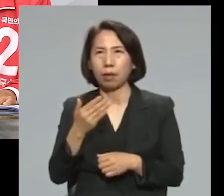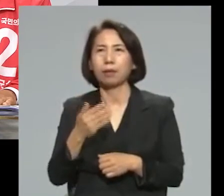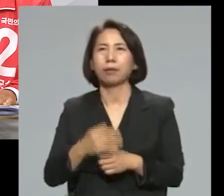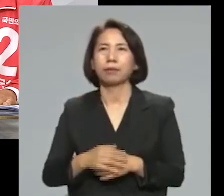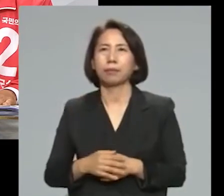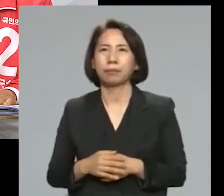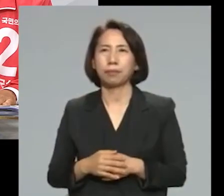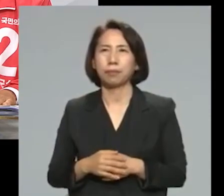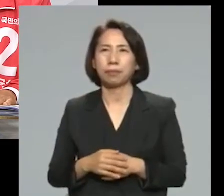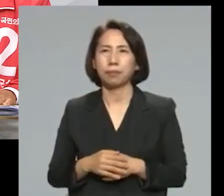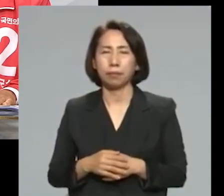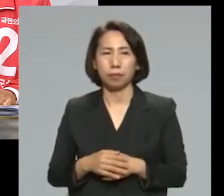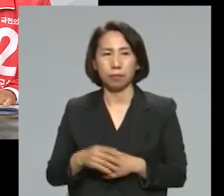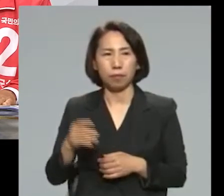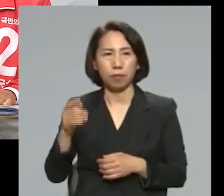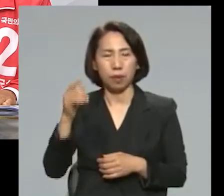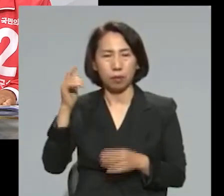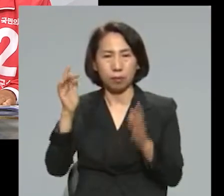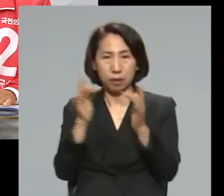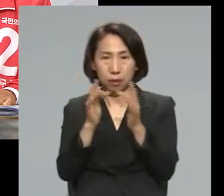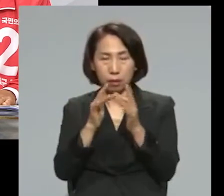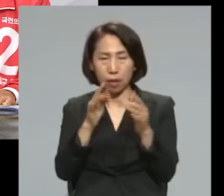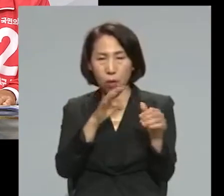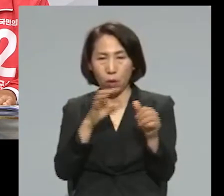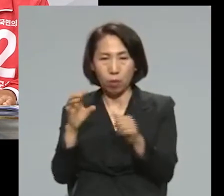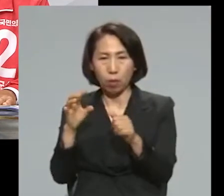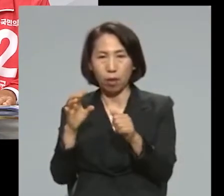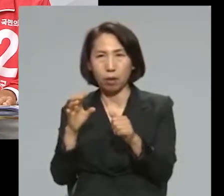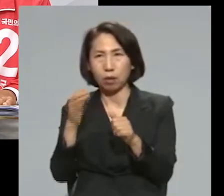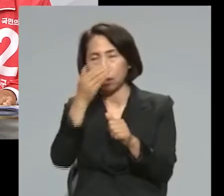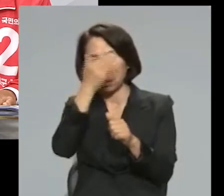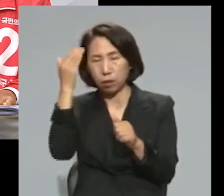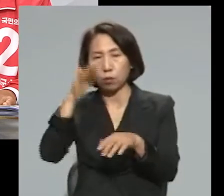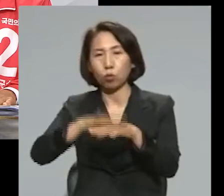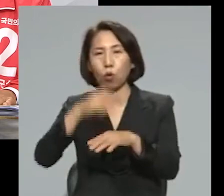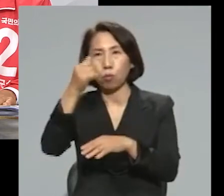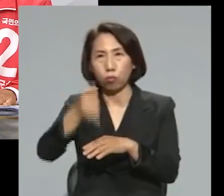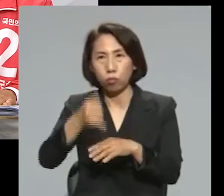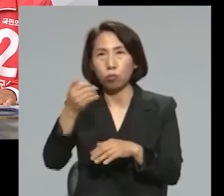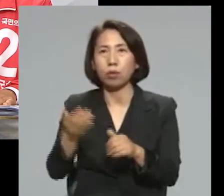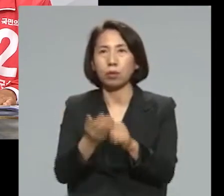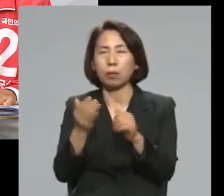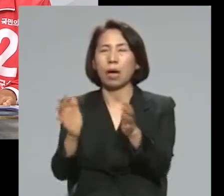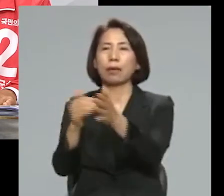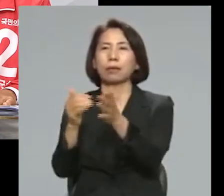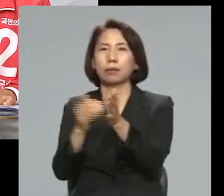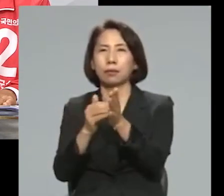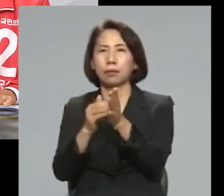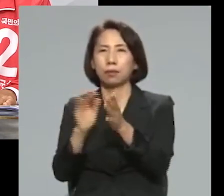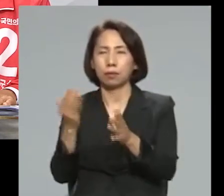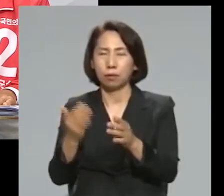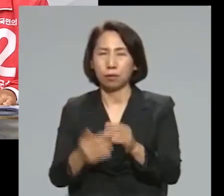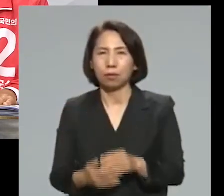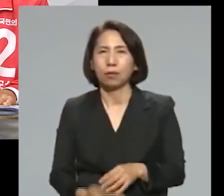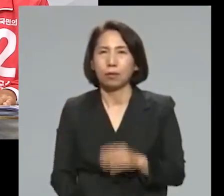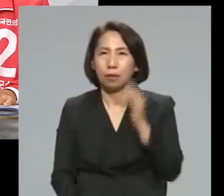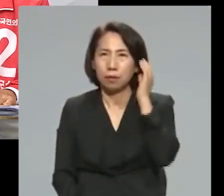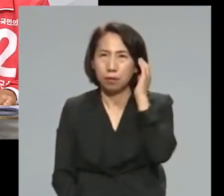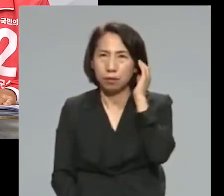가능합니다. 스마트팜을 청년 농부를 육성하고 예, 알겠습니다. 됐습니다. 예, 그 정도만 해주시죠.